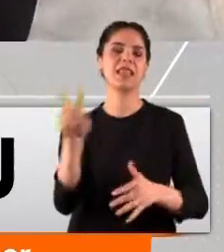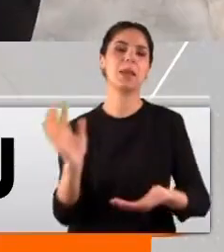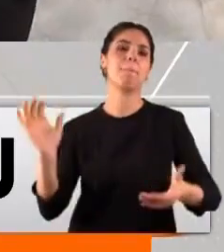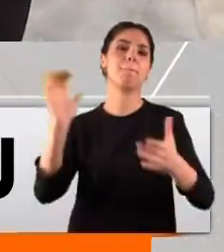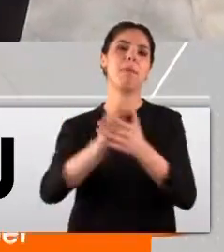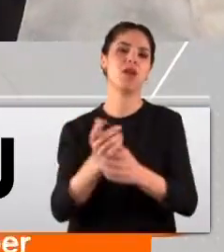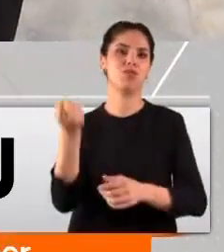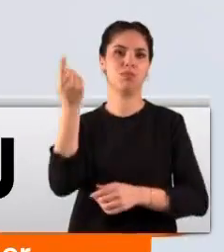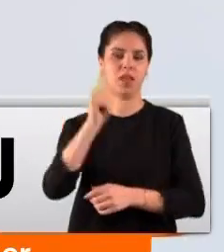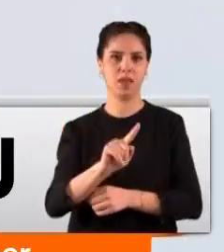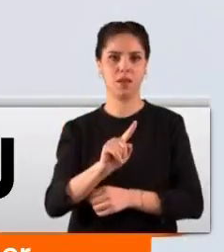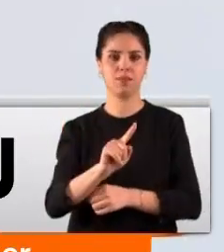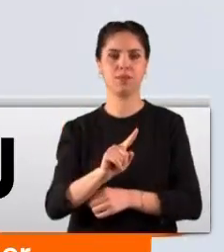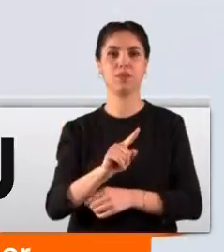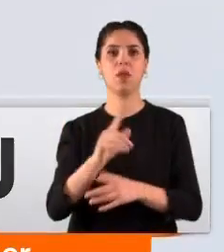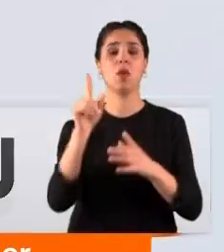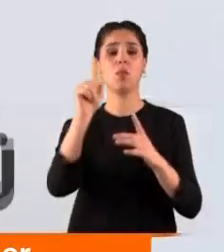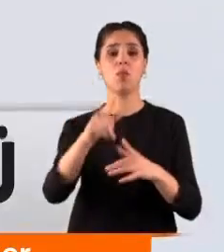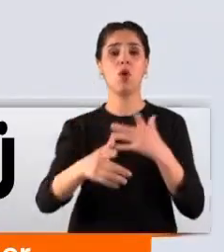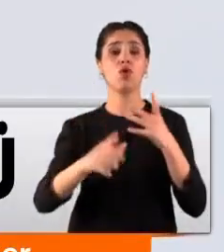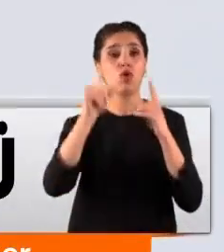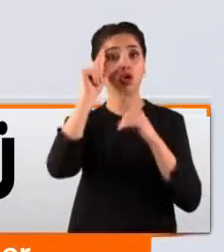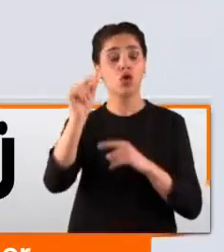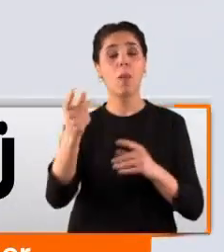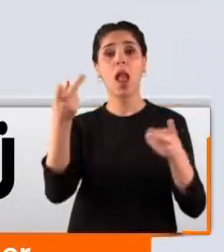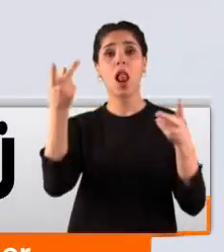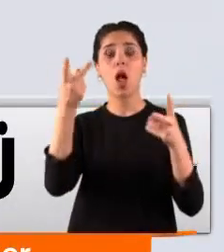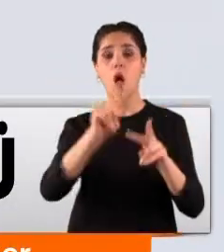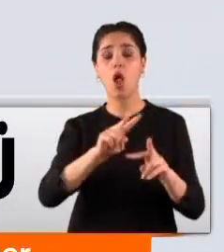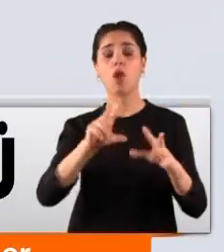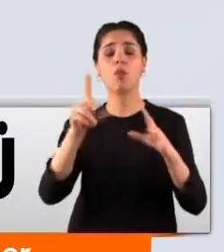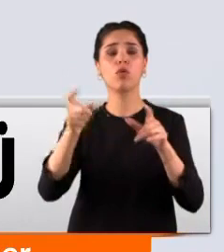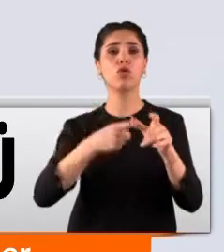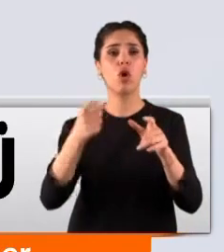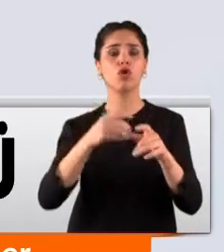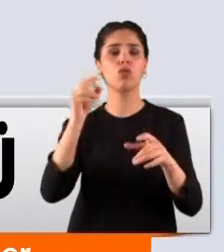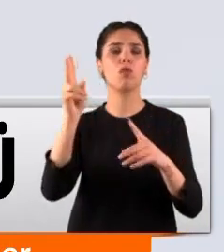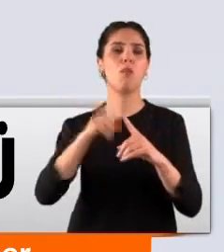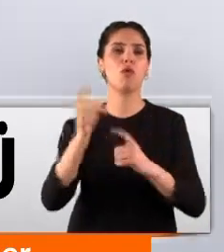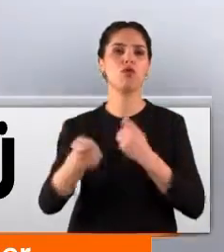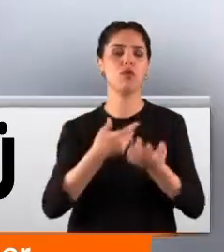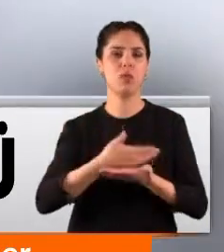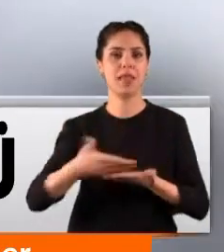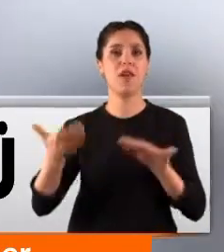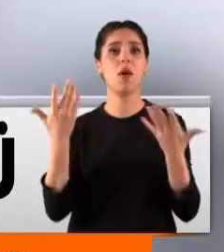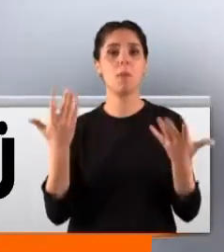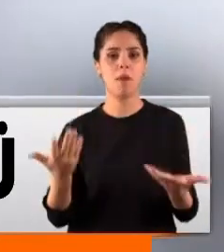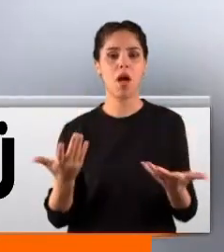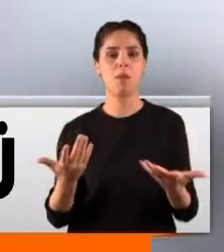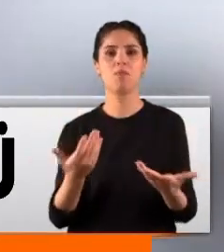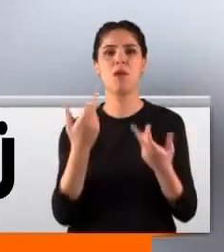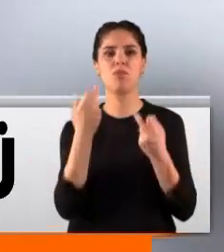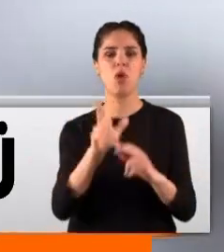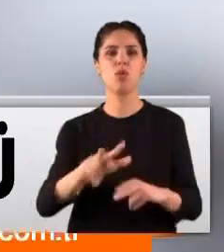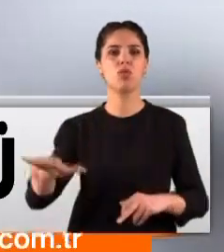yeniden barıştırmıştı. Soru işaretleriyle dolu 3 ölümü aydınlatmak için polisin çalışması devam ediyor ama hiçbir şey yok yere